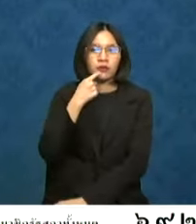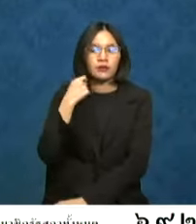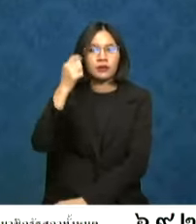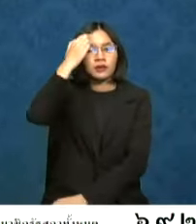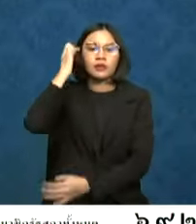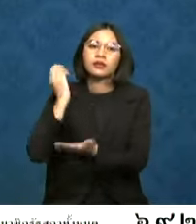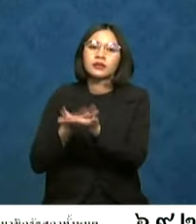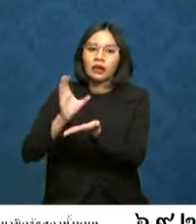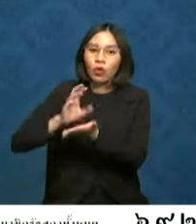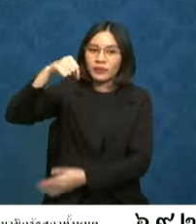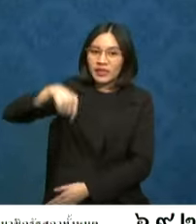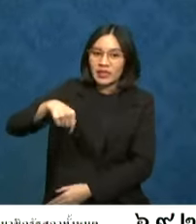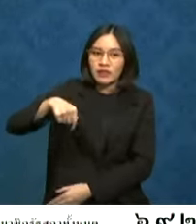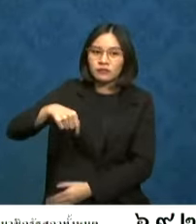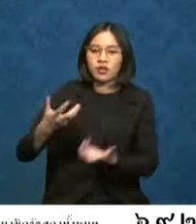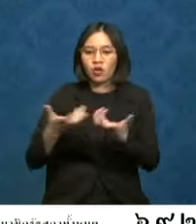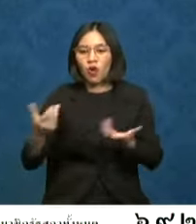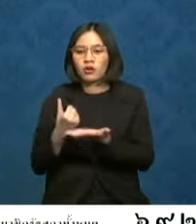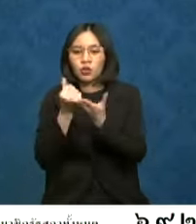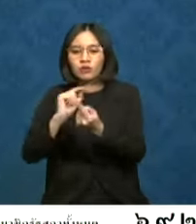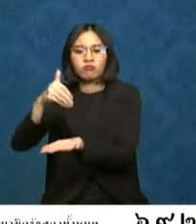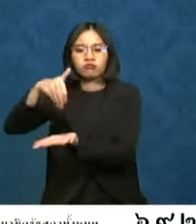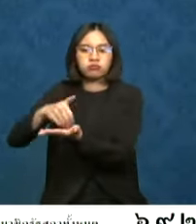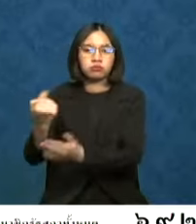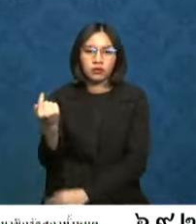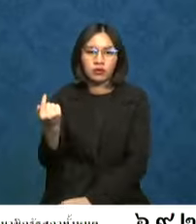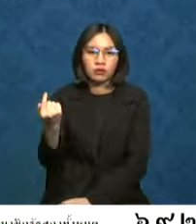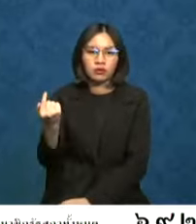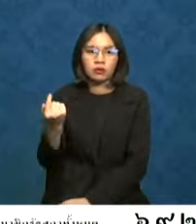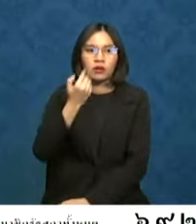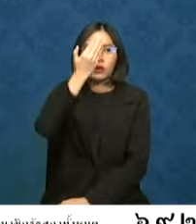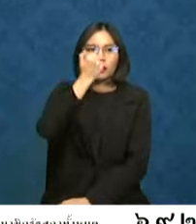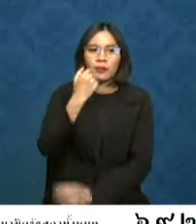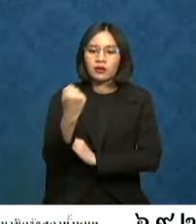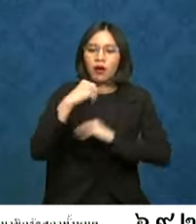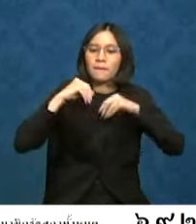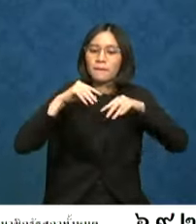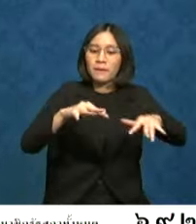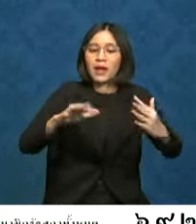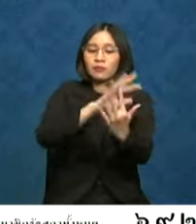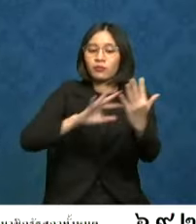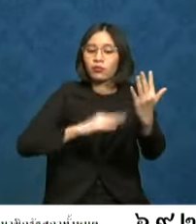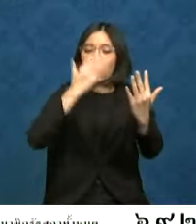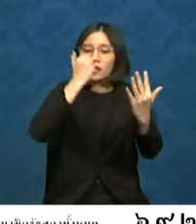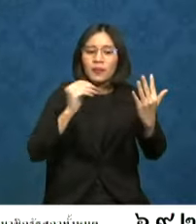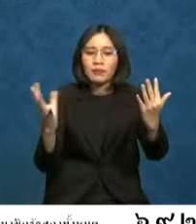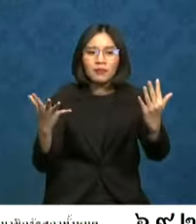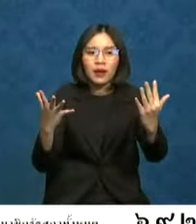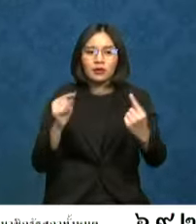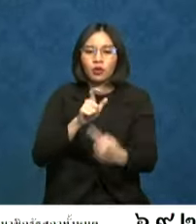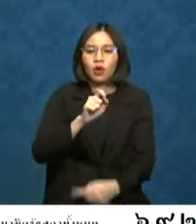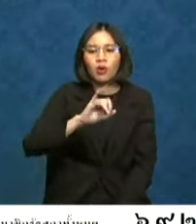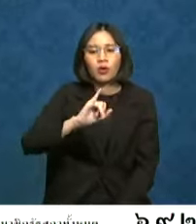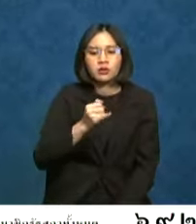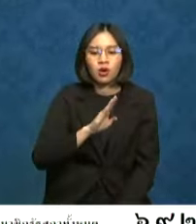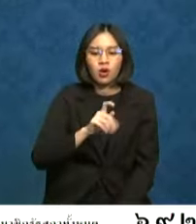่กระจายออกครัถ้ทั่นกระจายอำ desktopมี